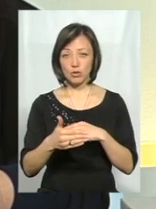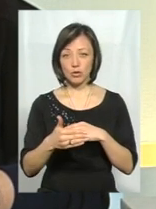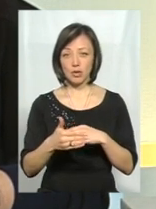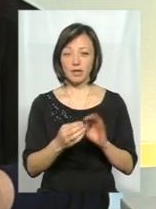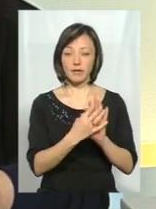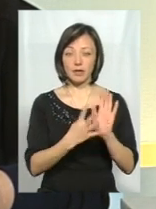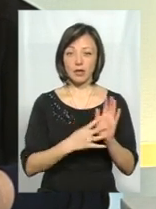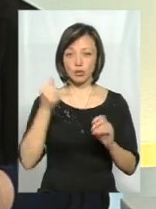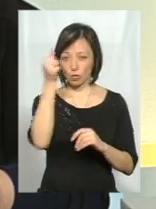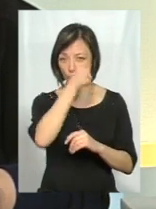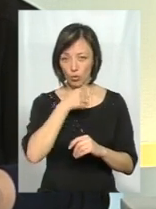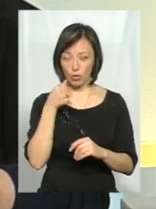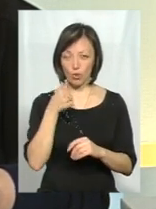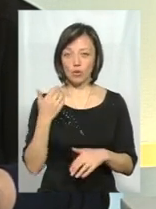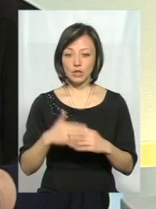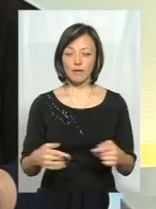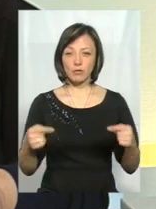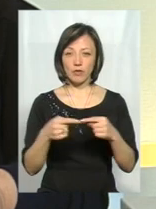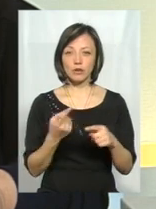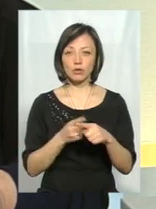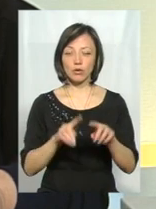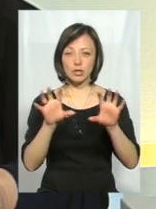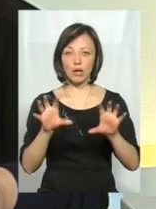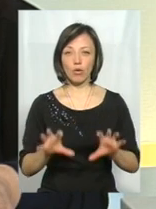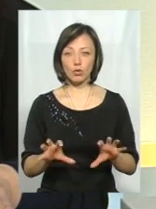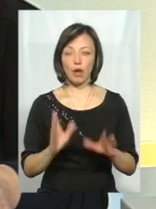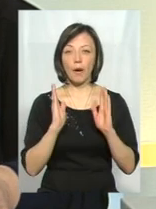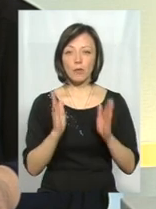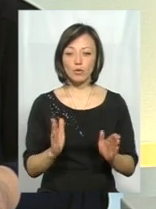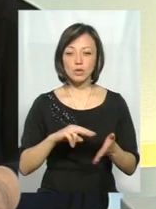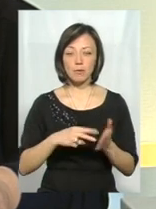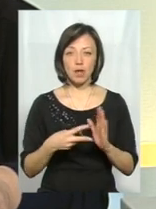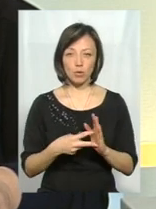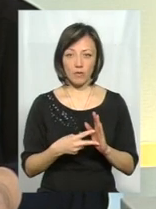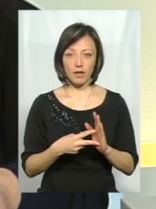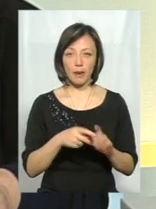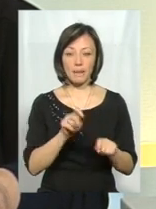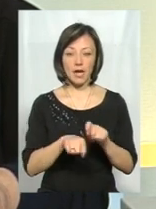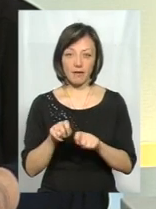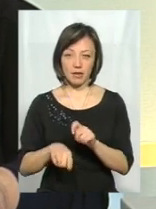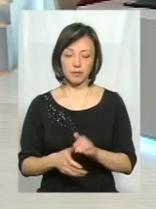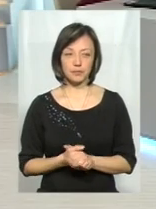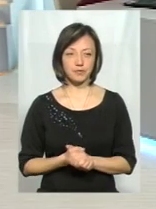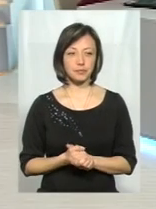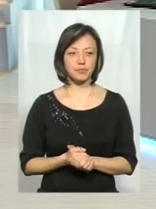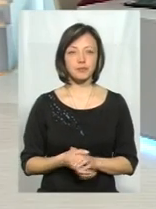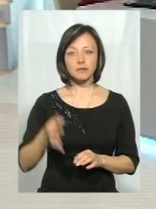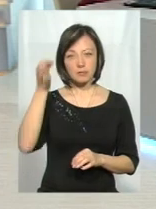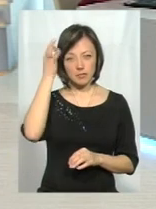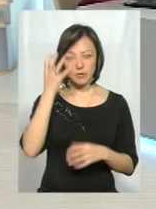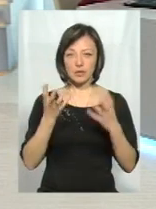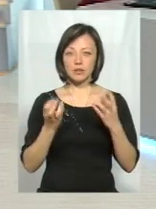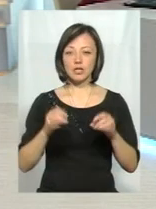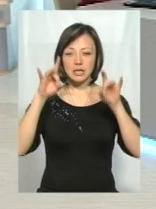з 19-го року, от, вже відповідно до даного закону, будуть заплановані для перевірок. А згадав пан Руслан ще